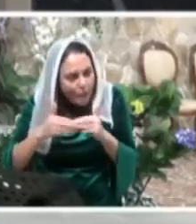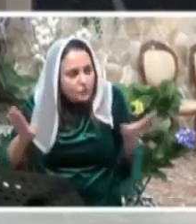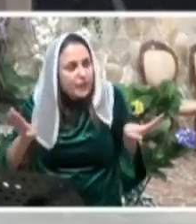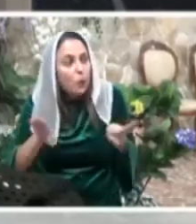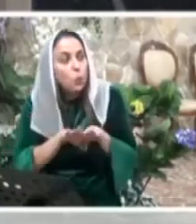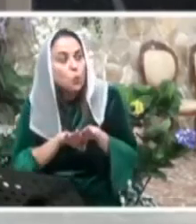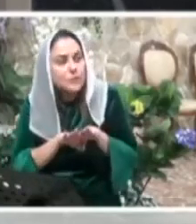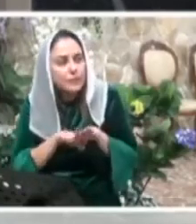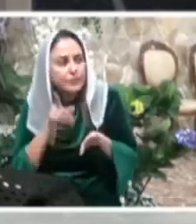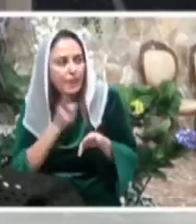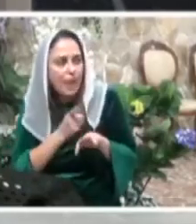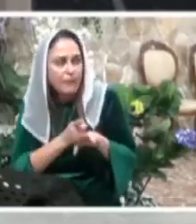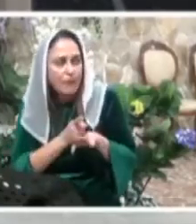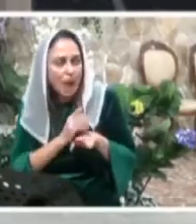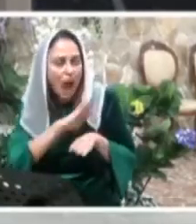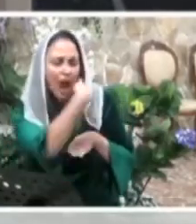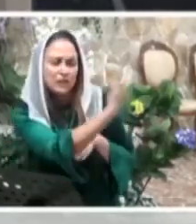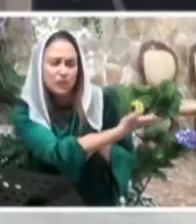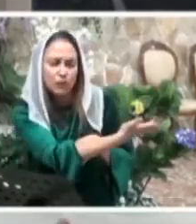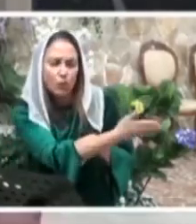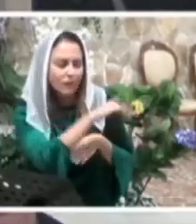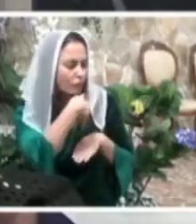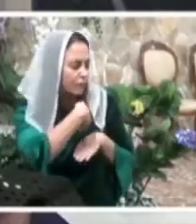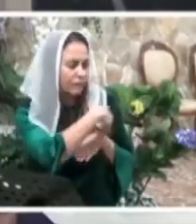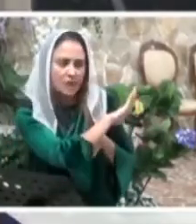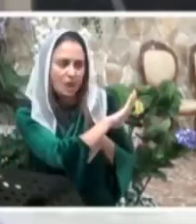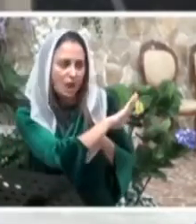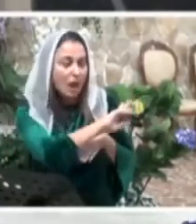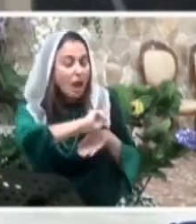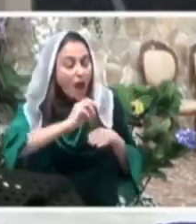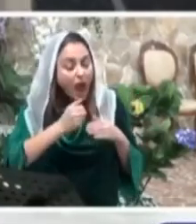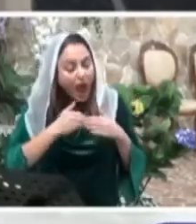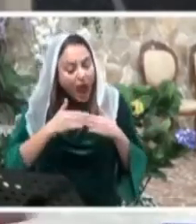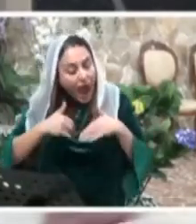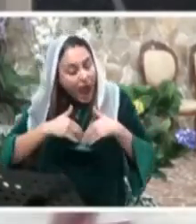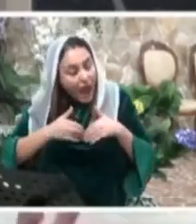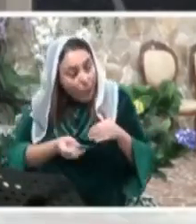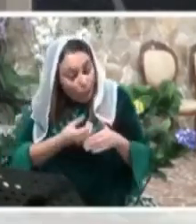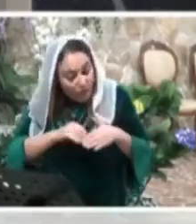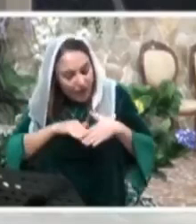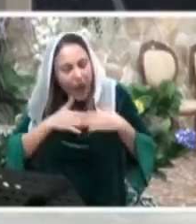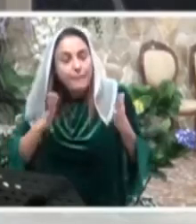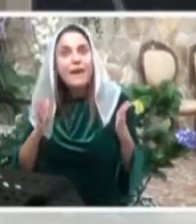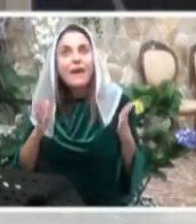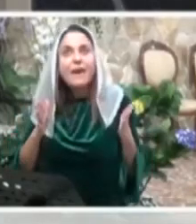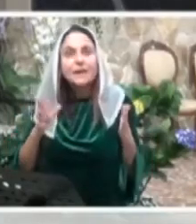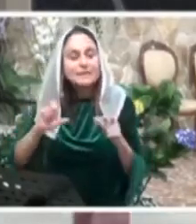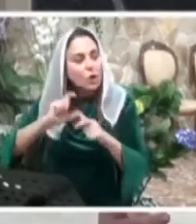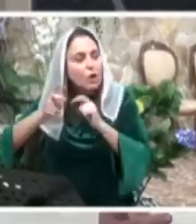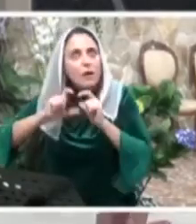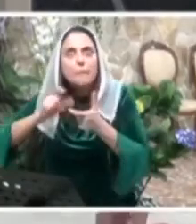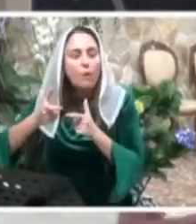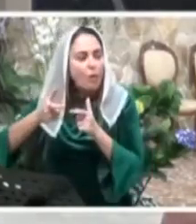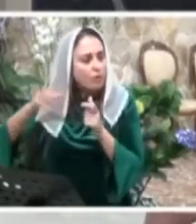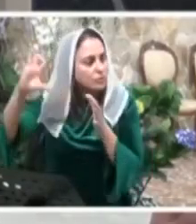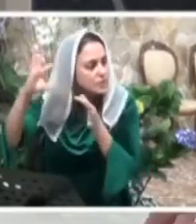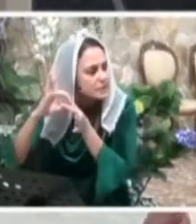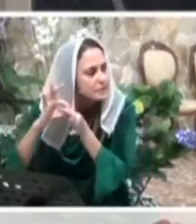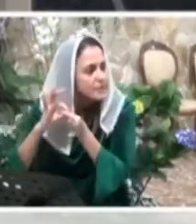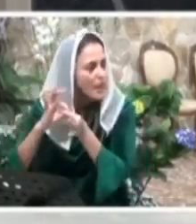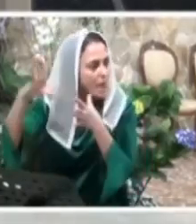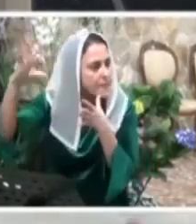chiusa. Per essere totalmente aperti, connessi, collegati,